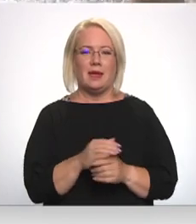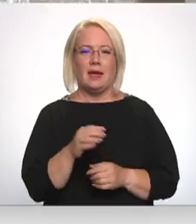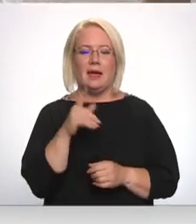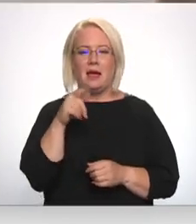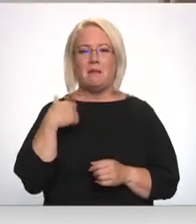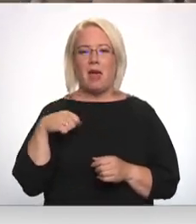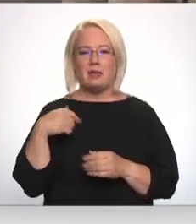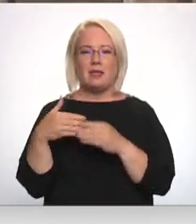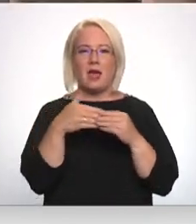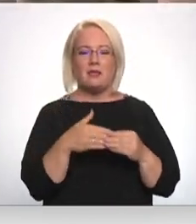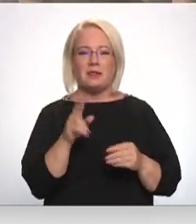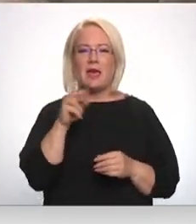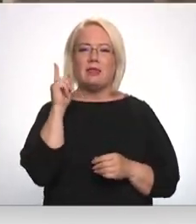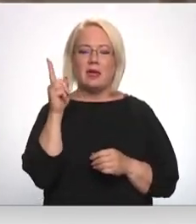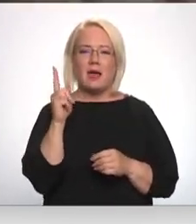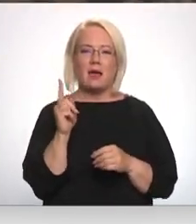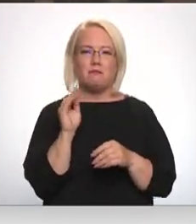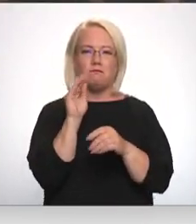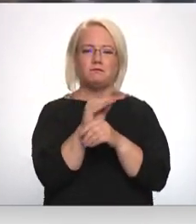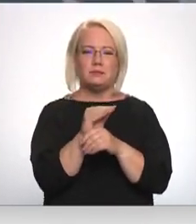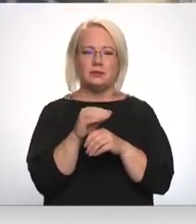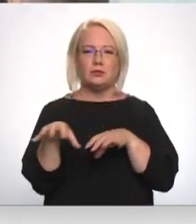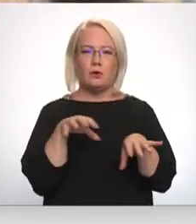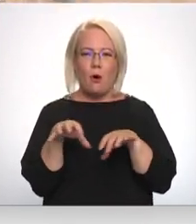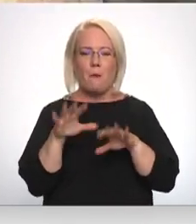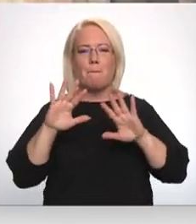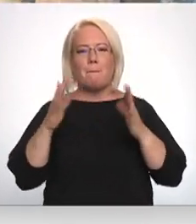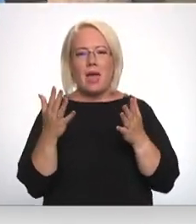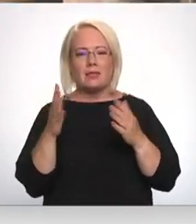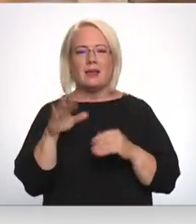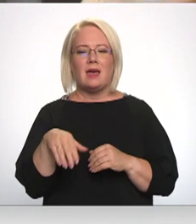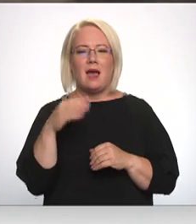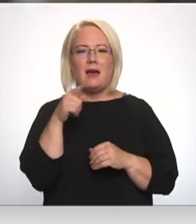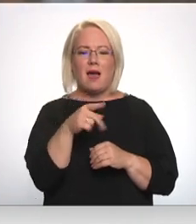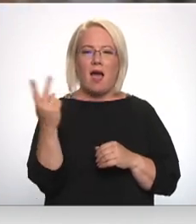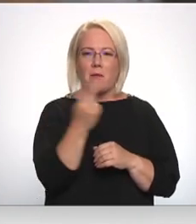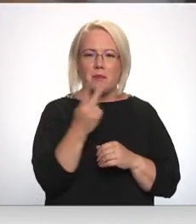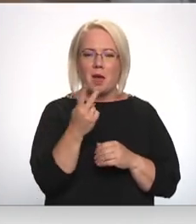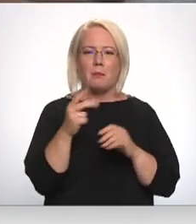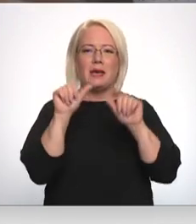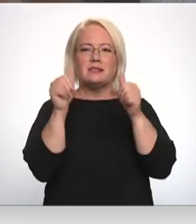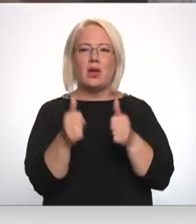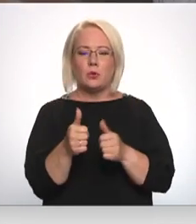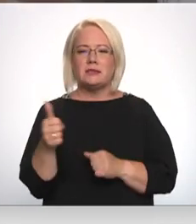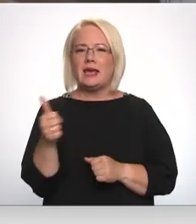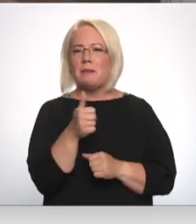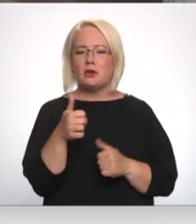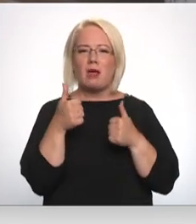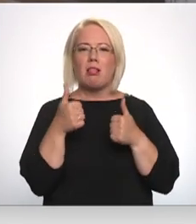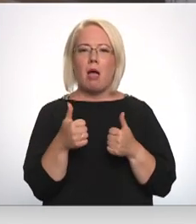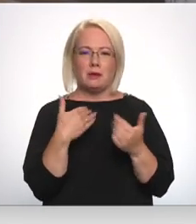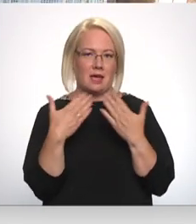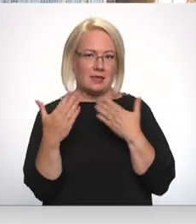Rīgu atvesta ne tikai, lai papildinātu zoodārzu, bet arī cerībā, ka starp viņu un Kimī izveidosies īpaši labas